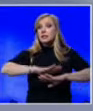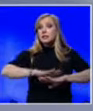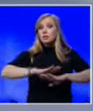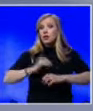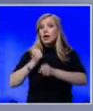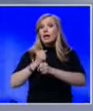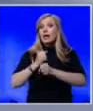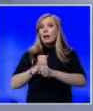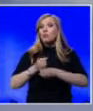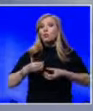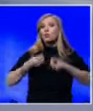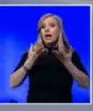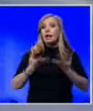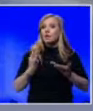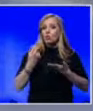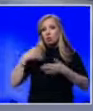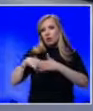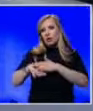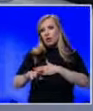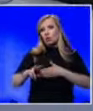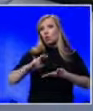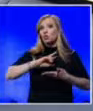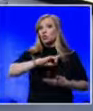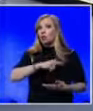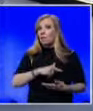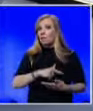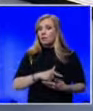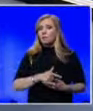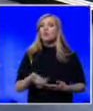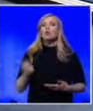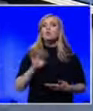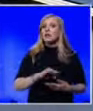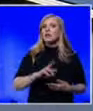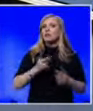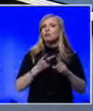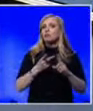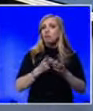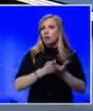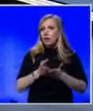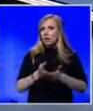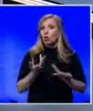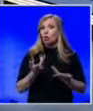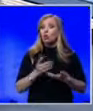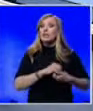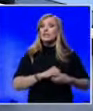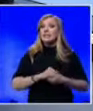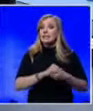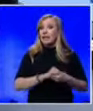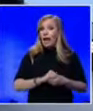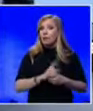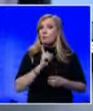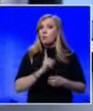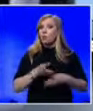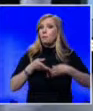които укриват осигуровки. Освен минималната работна заплата, другия начин, по който синдикатите могат да